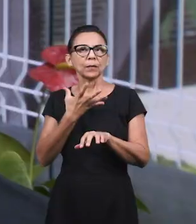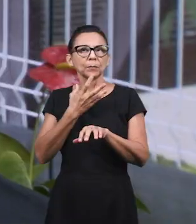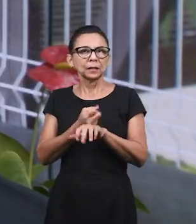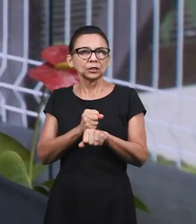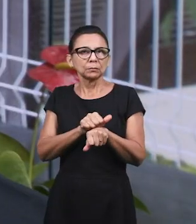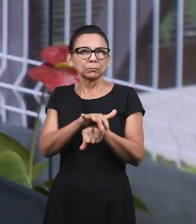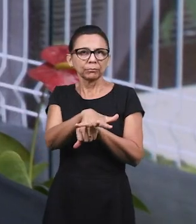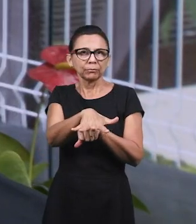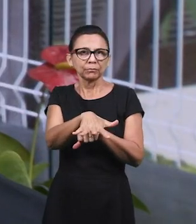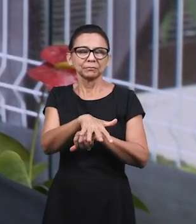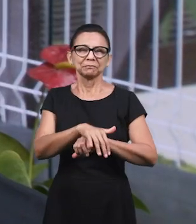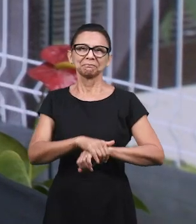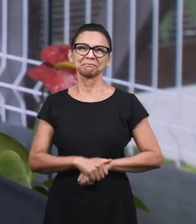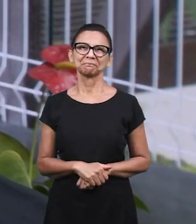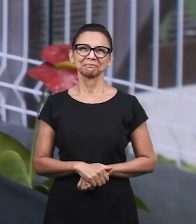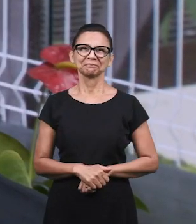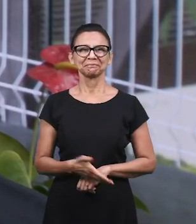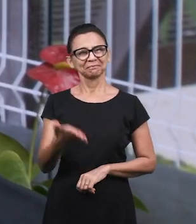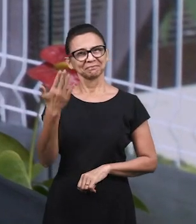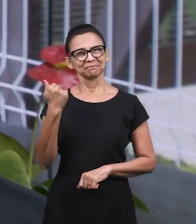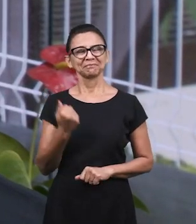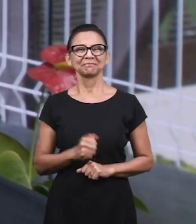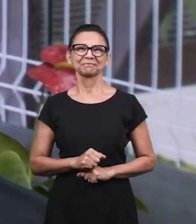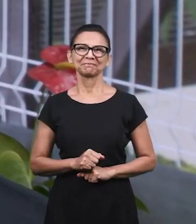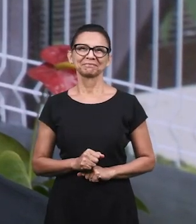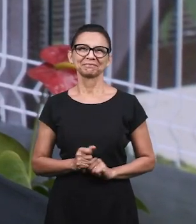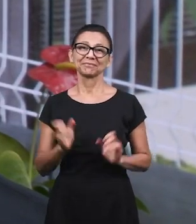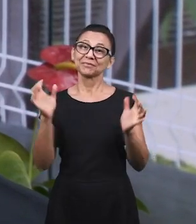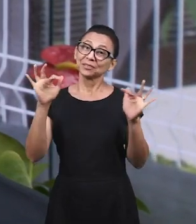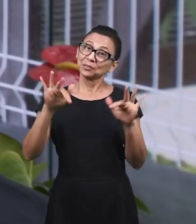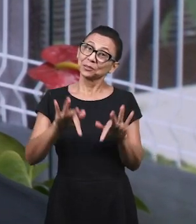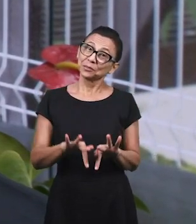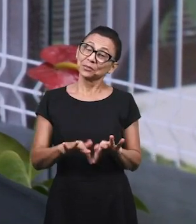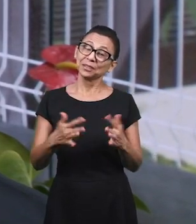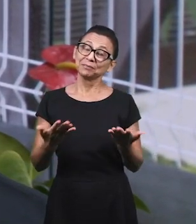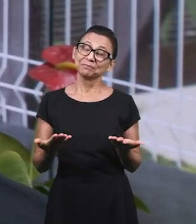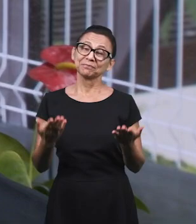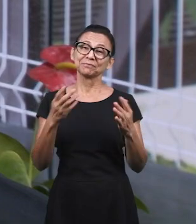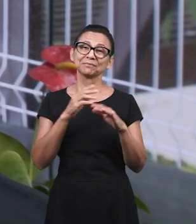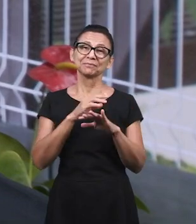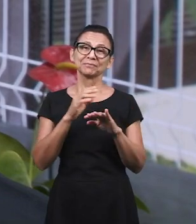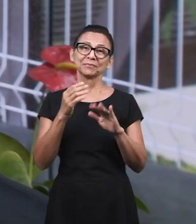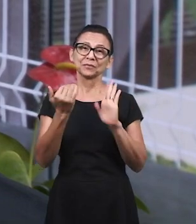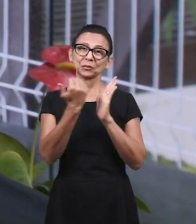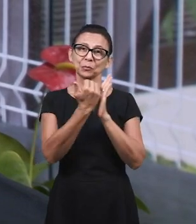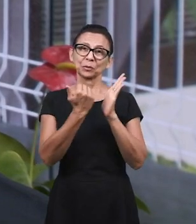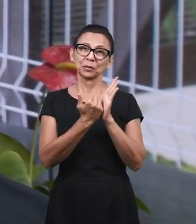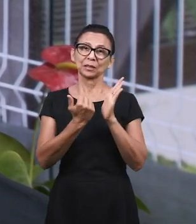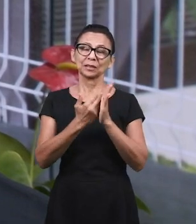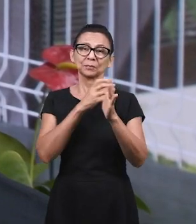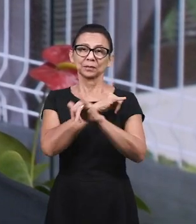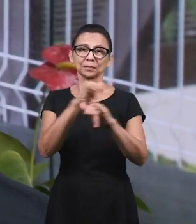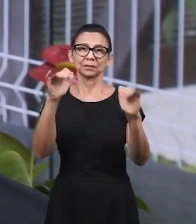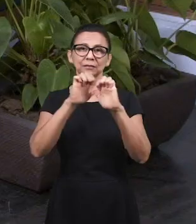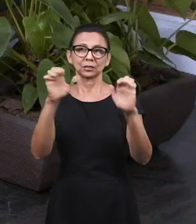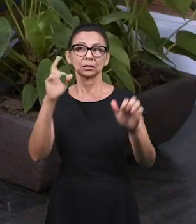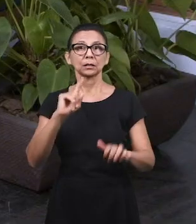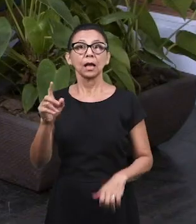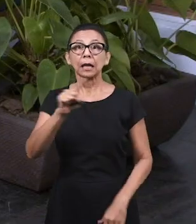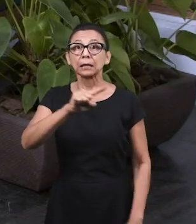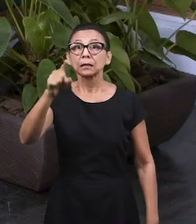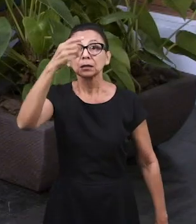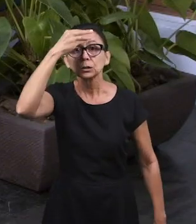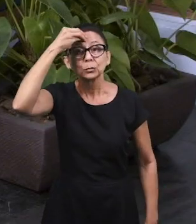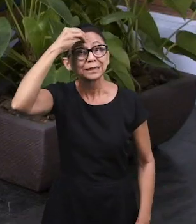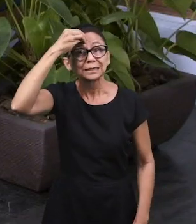ainsi, nous arrivons à la fin de cette édition du programme de l'Église chrétienne Maranatha en annonçant l'évangile éternel. Et n'oubliez